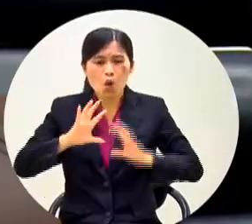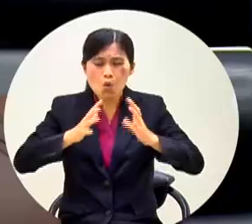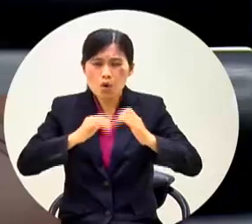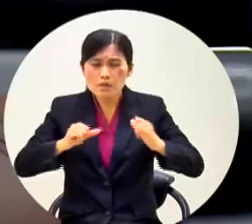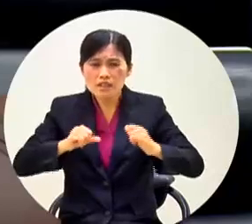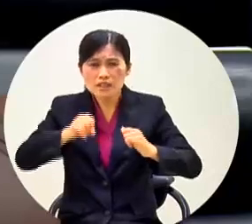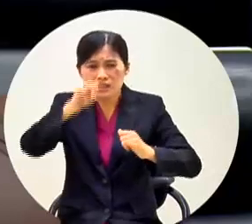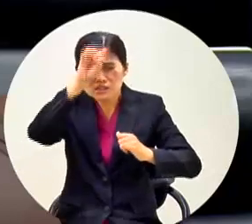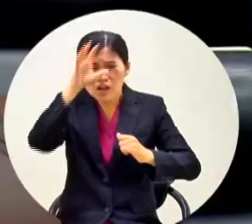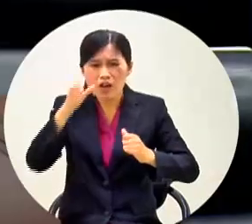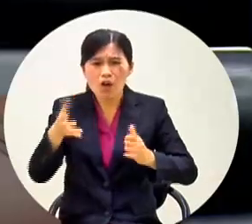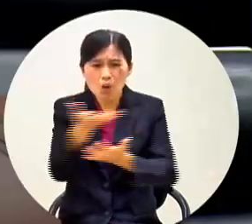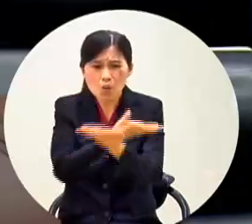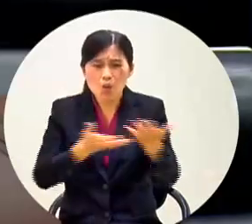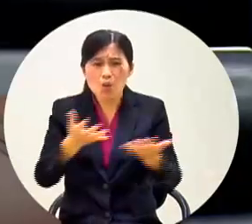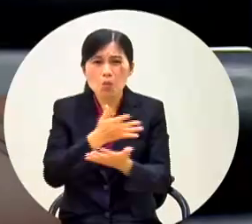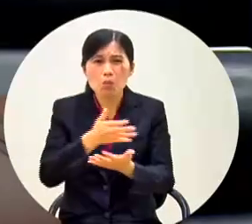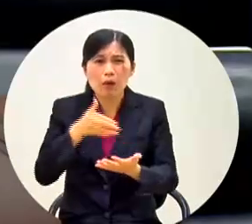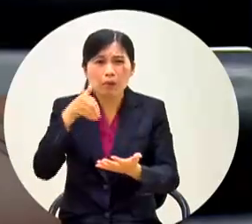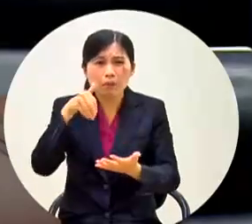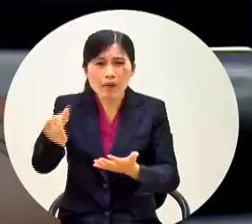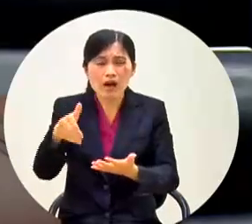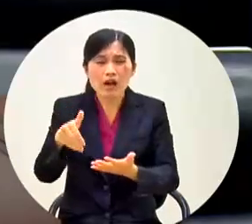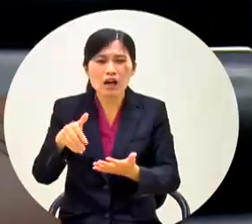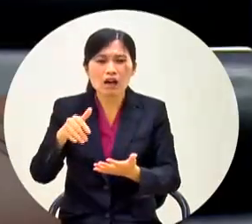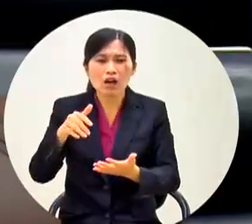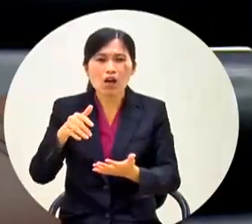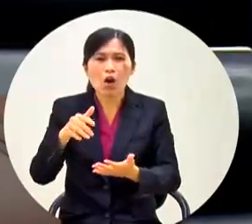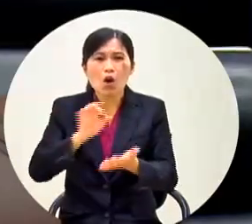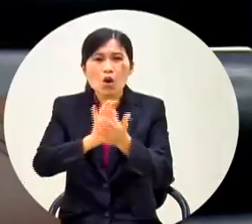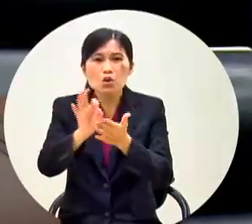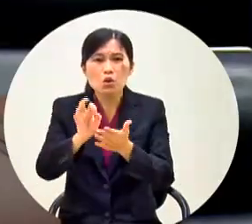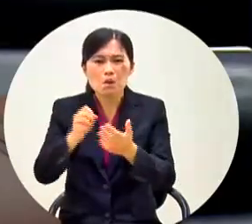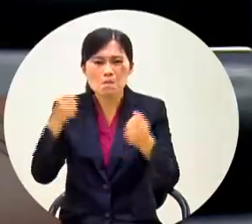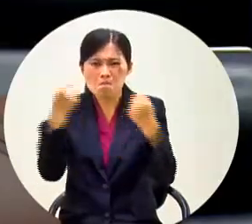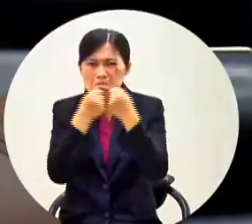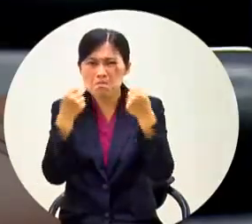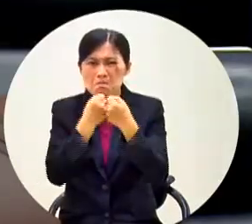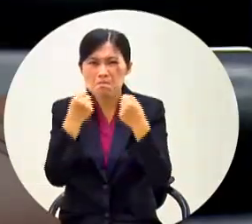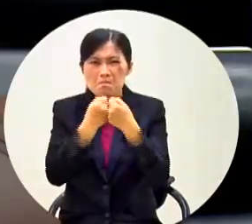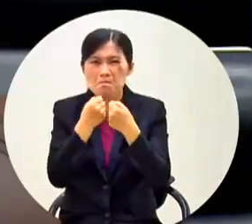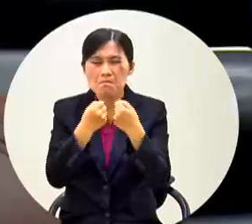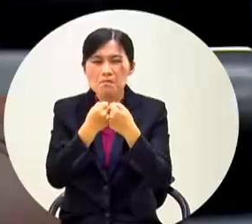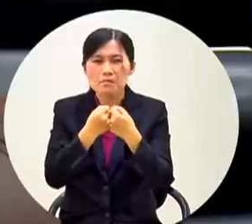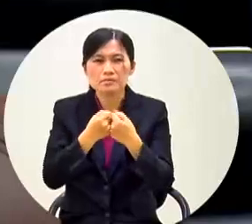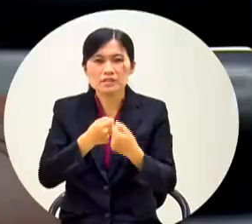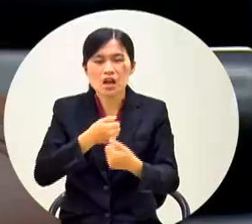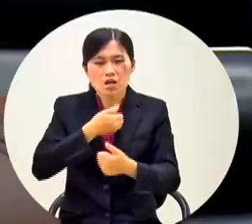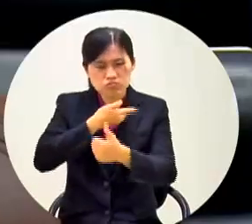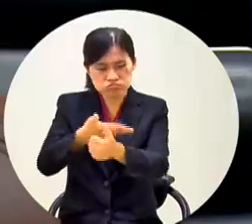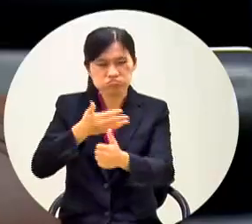力对抗，非常的令人遗憾，让高雄市民知道。